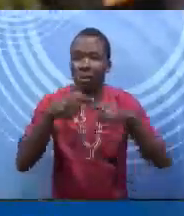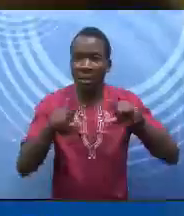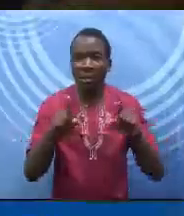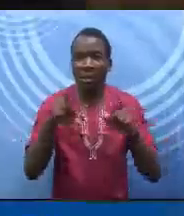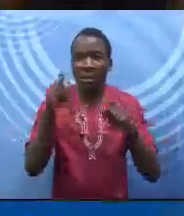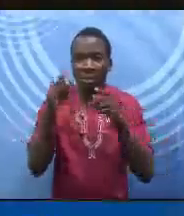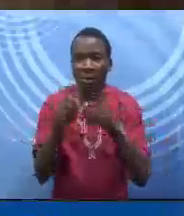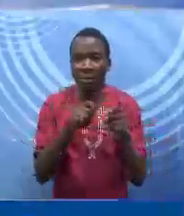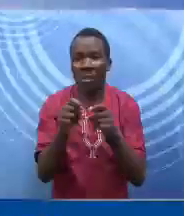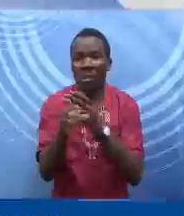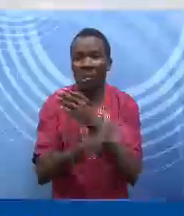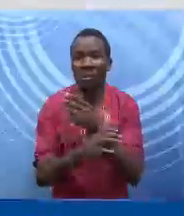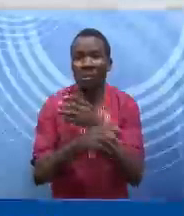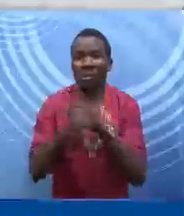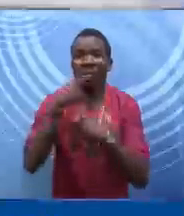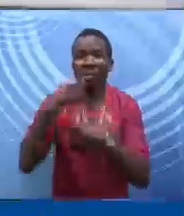Burusiya.